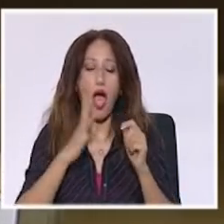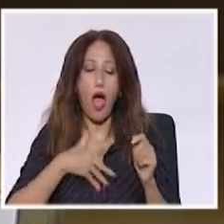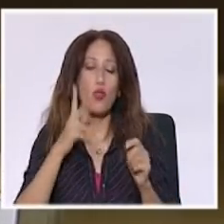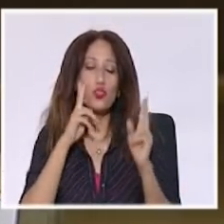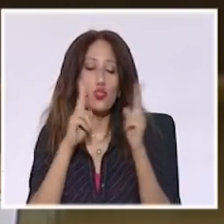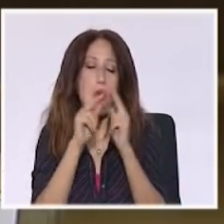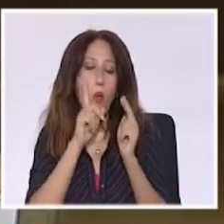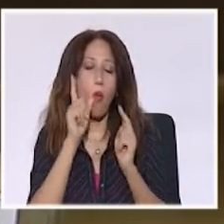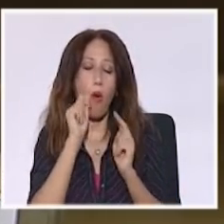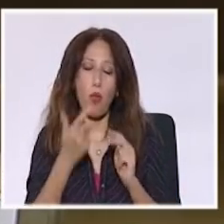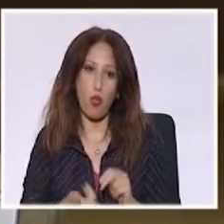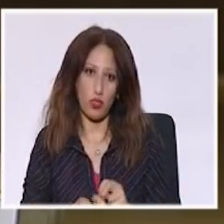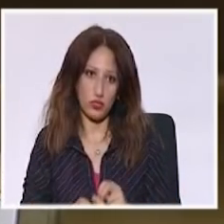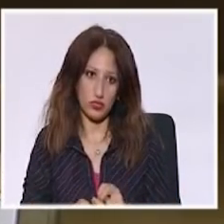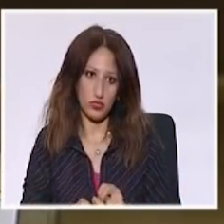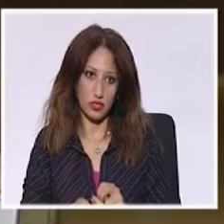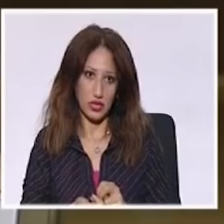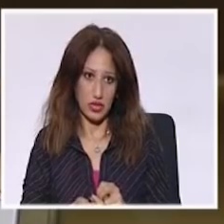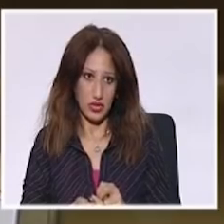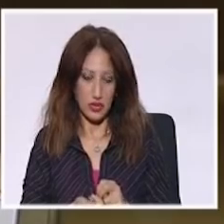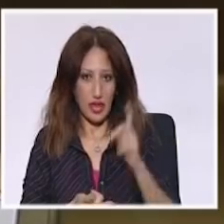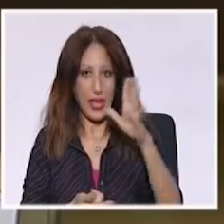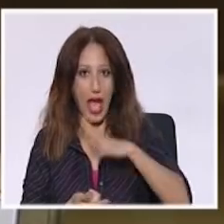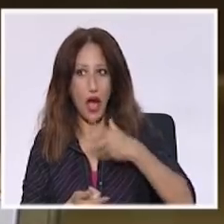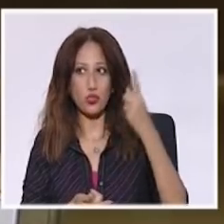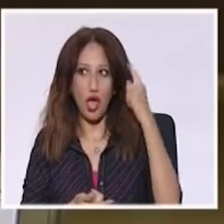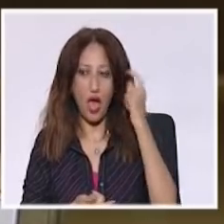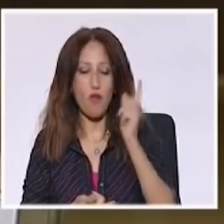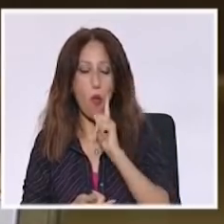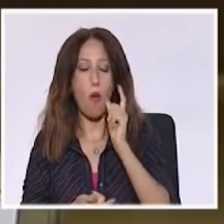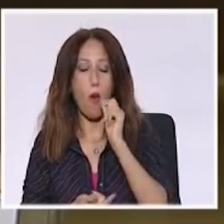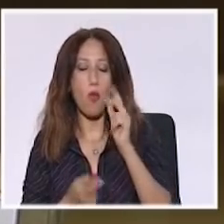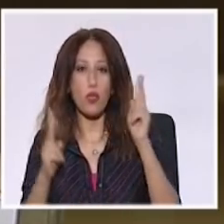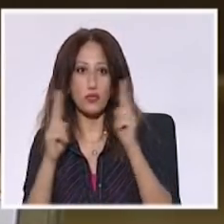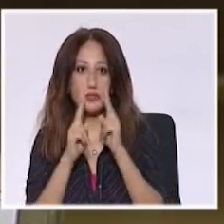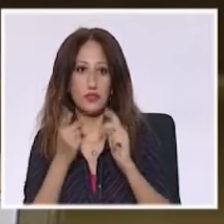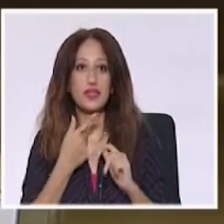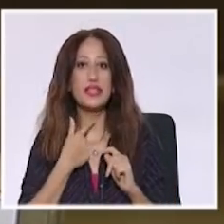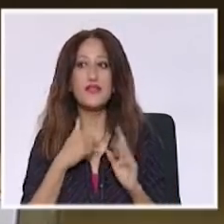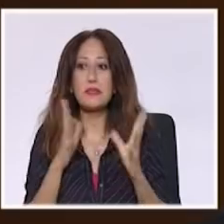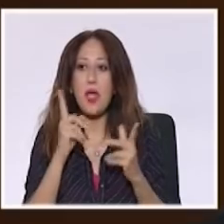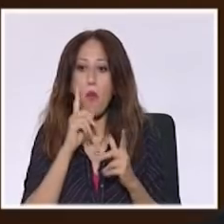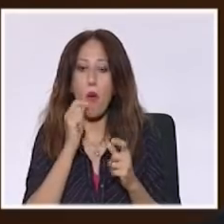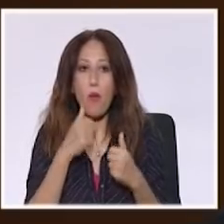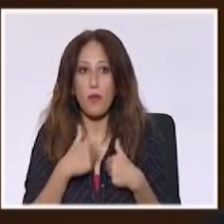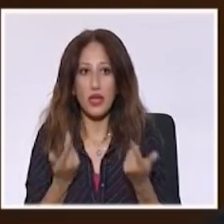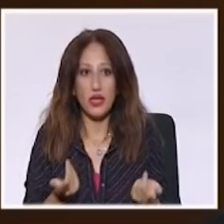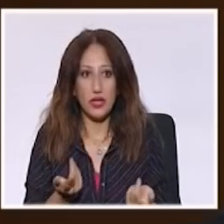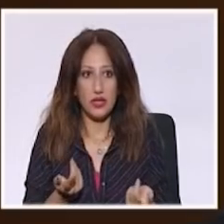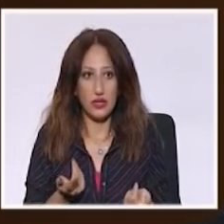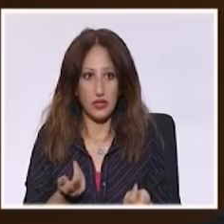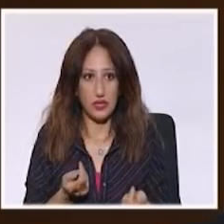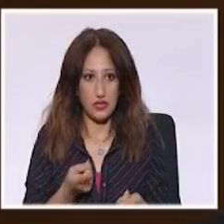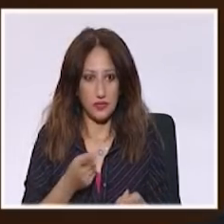يهمها تعرف اهلها مين. يعني مش هي مش عايزه تعرف، هي قالت في الحلقه المره اللي فاتت انا نفسي اعرف مين اهلي، وهي الحاجه ما